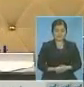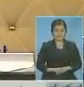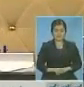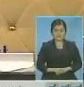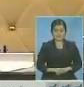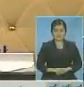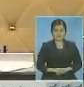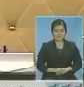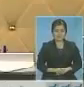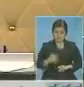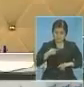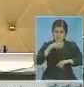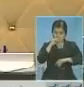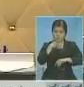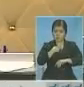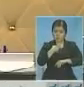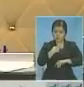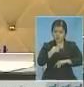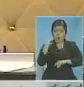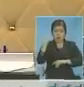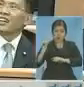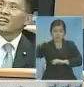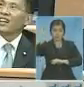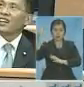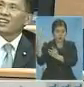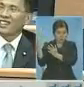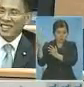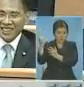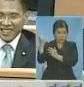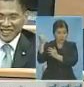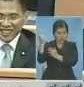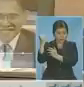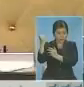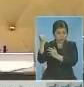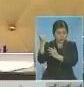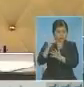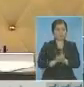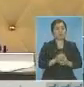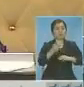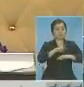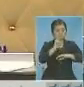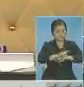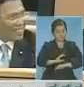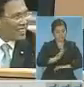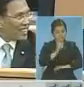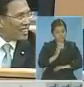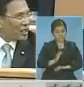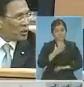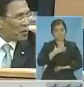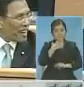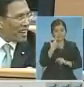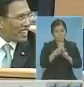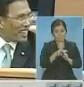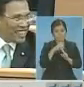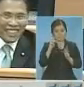นี่เป็นเวลาของดิฉันนะคะท่านประธานส่วนผู้ที่จะประท้วงรอก่อนค่ะ ท่านประธานสภาที่เคารพดิฉันมณพรเจริ